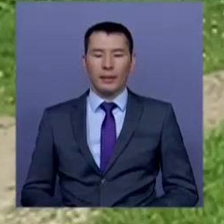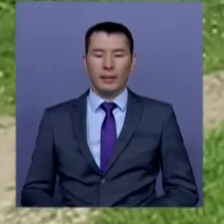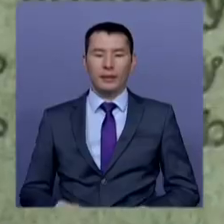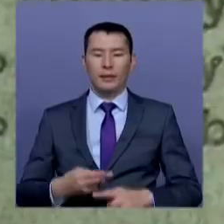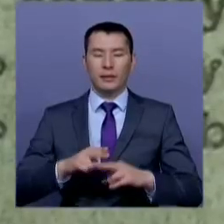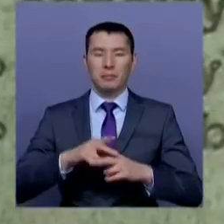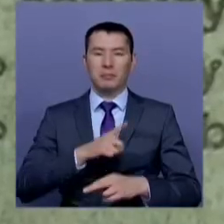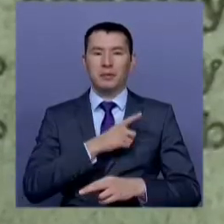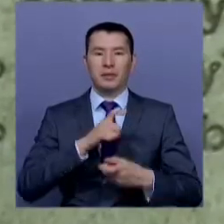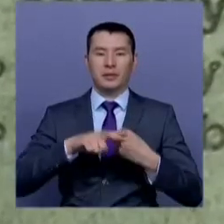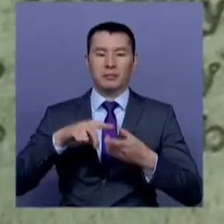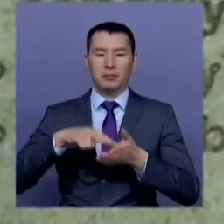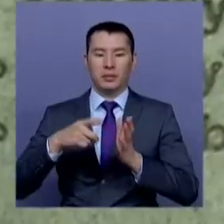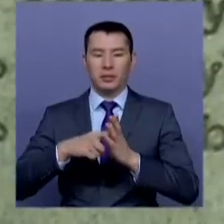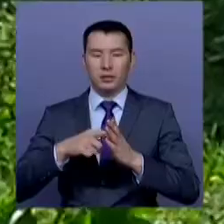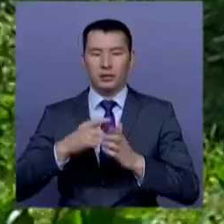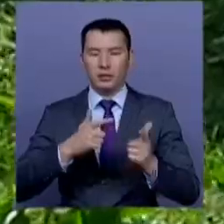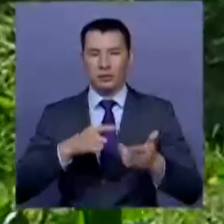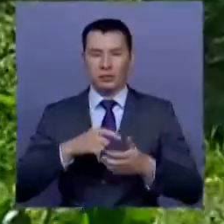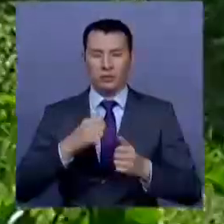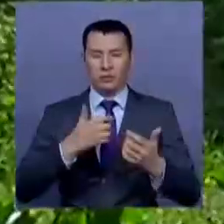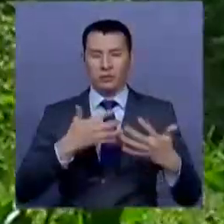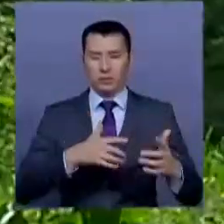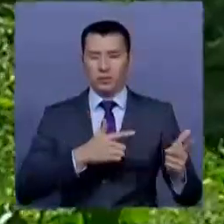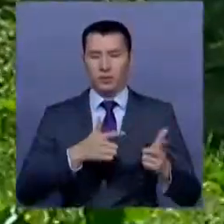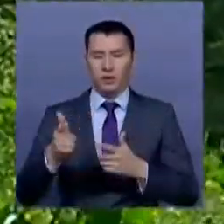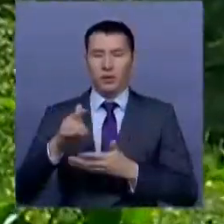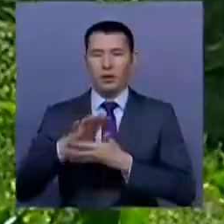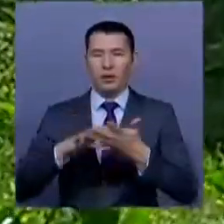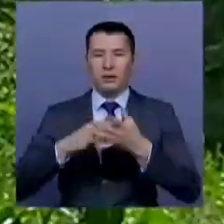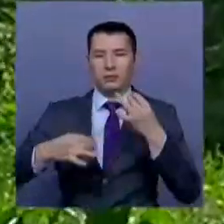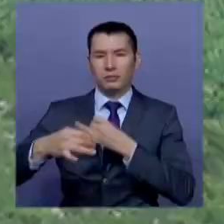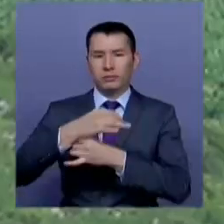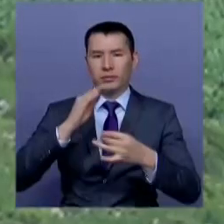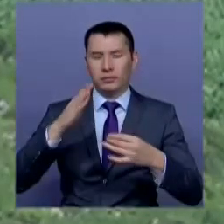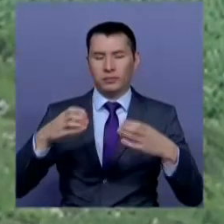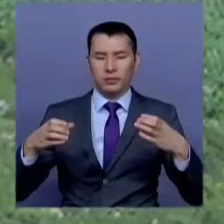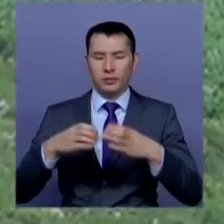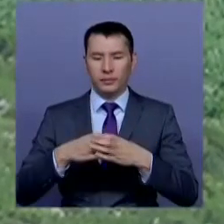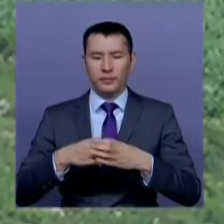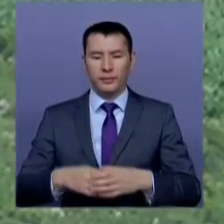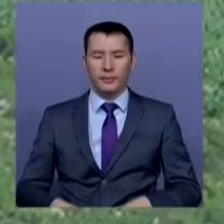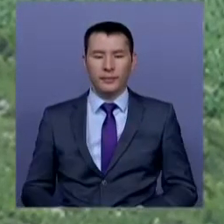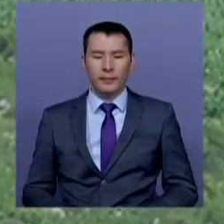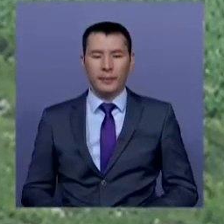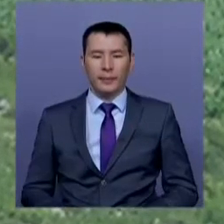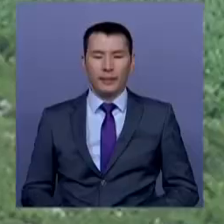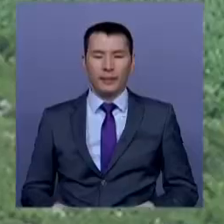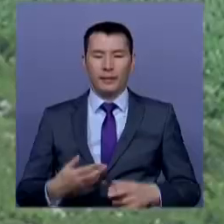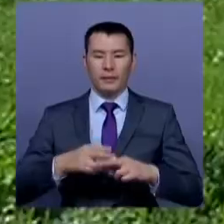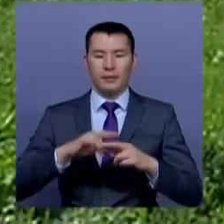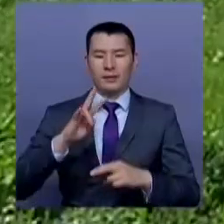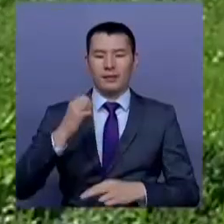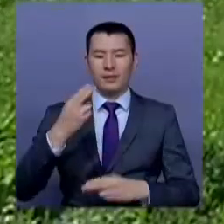Мастер-план развития экологического туризма уже готов. Его детали будут обсуждать члены вновь созданного общественного совета при нацпарке. Известно, что